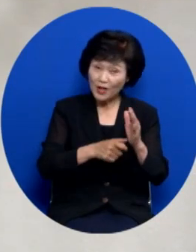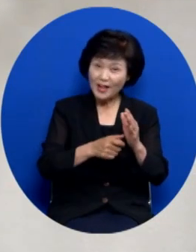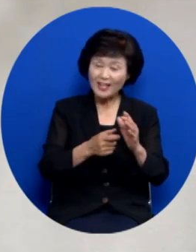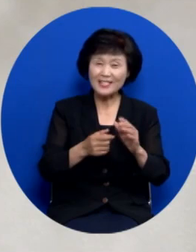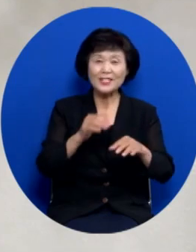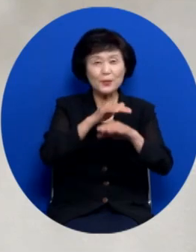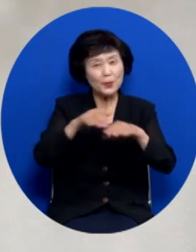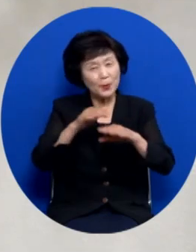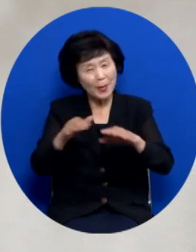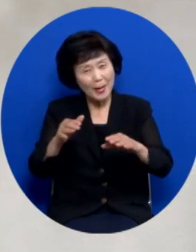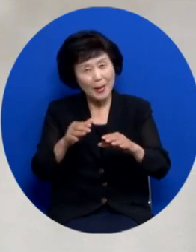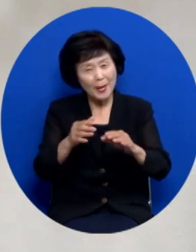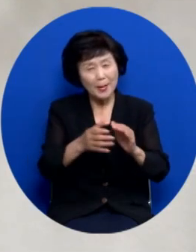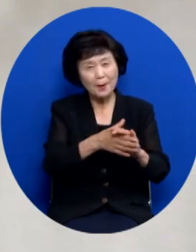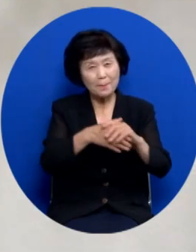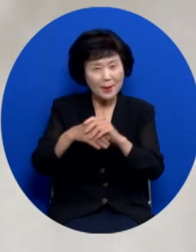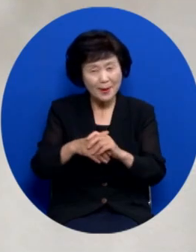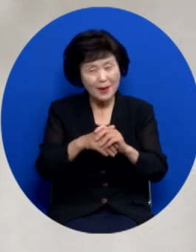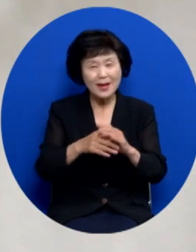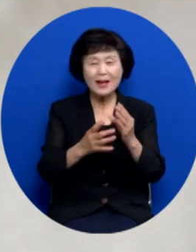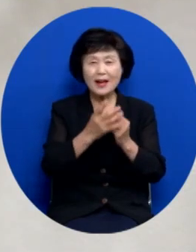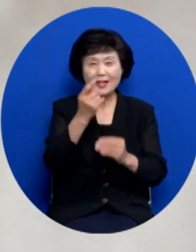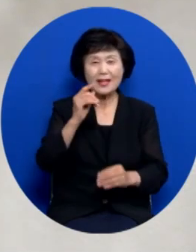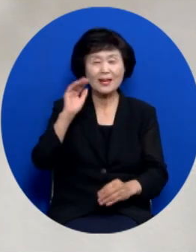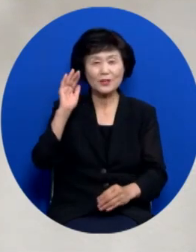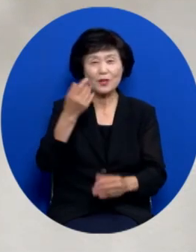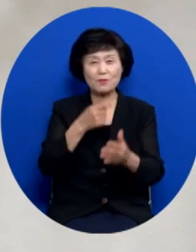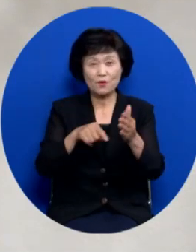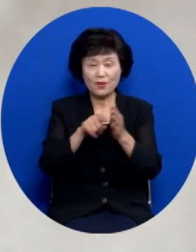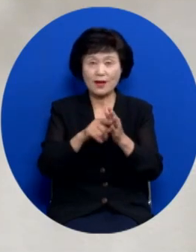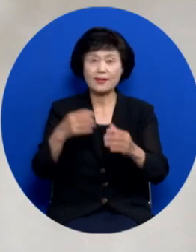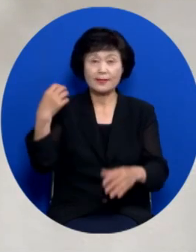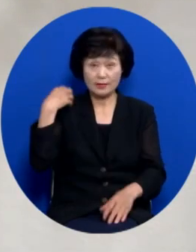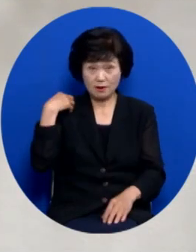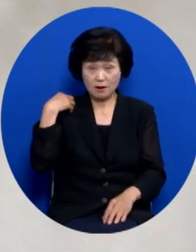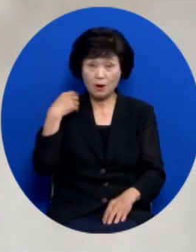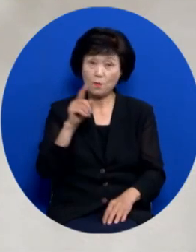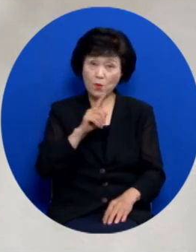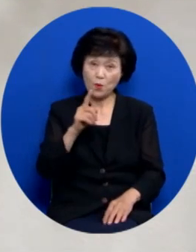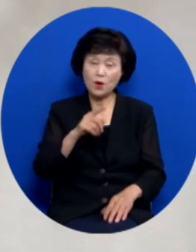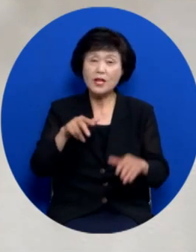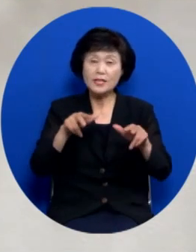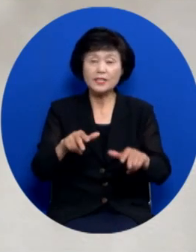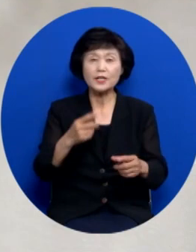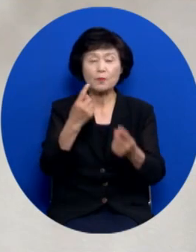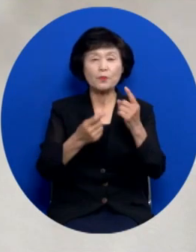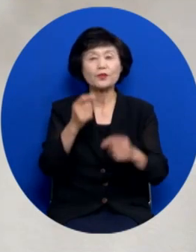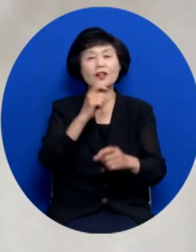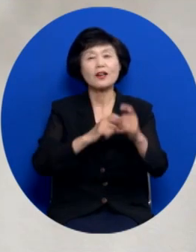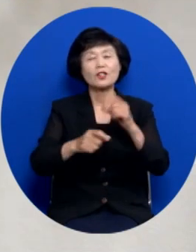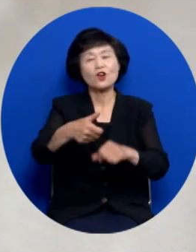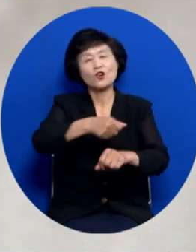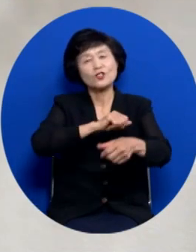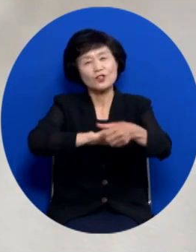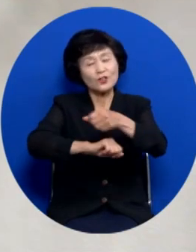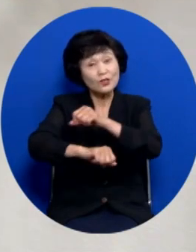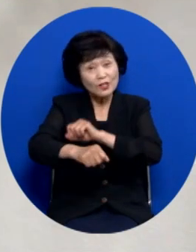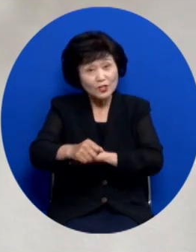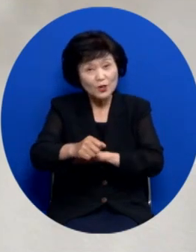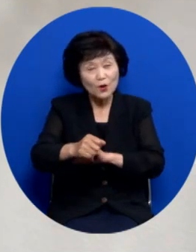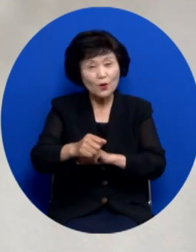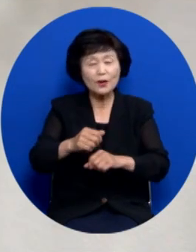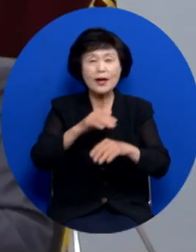중재하면서 정말 한국교회 하나됨을 위해서 해야 될 역할들이 있다면 지금보다는 좀 더 적극적으로 나서서 그